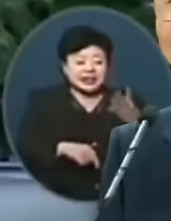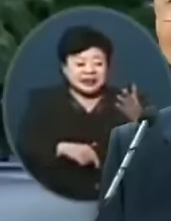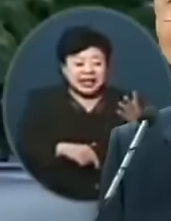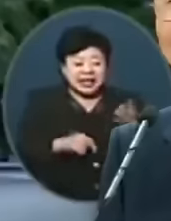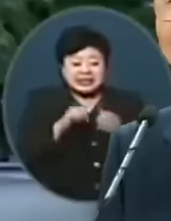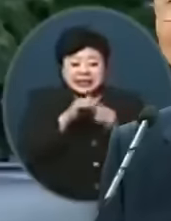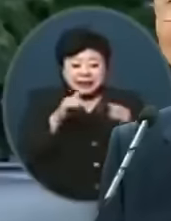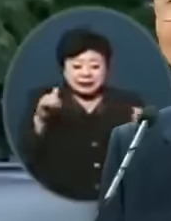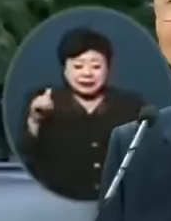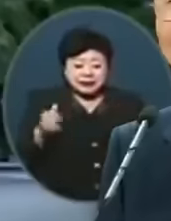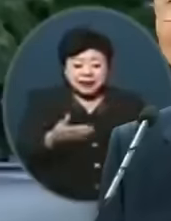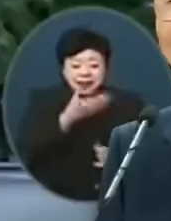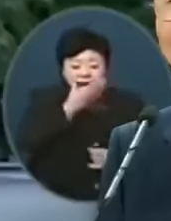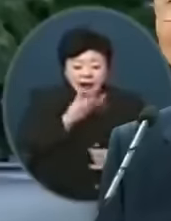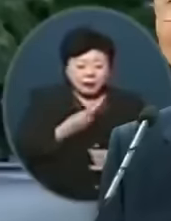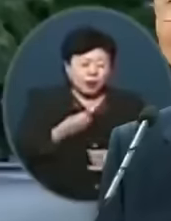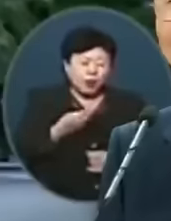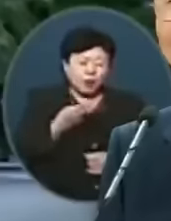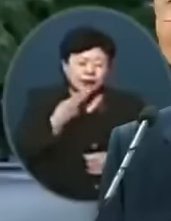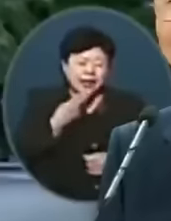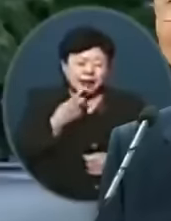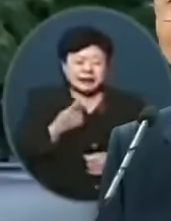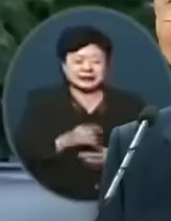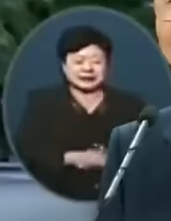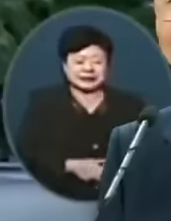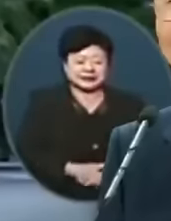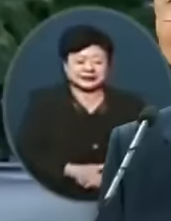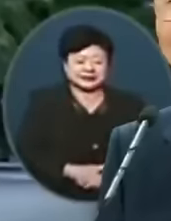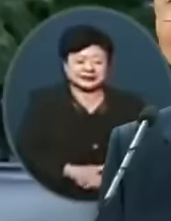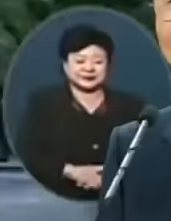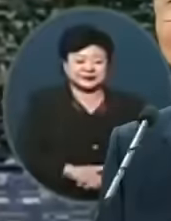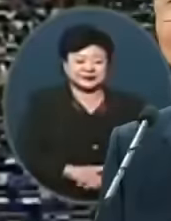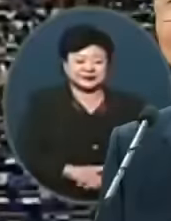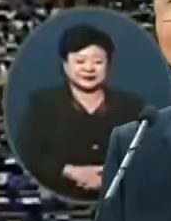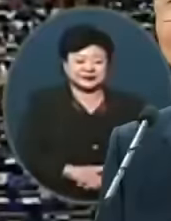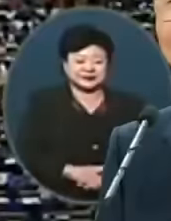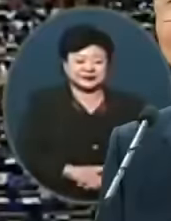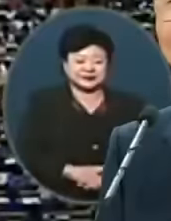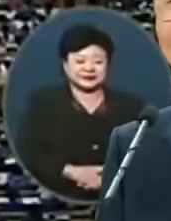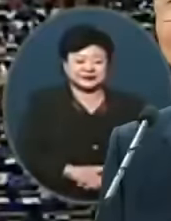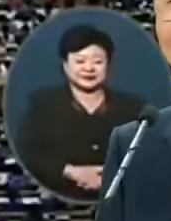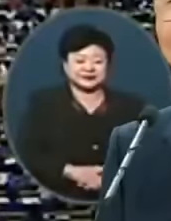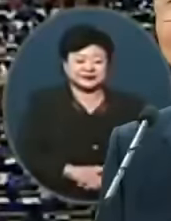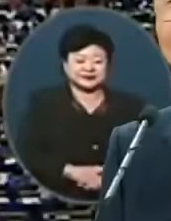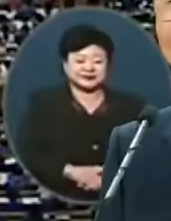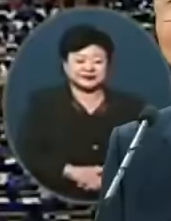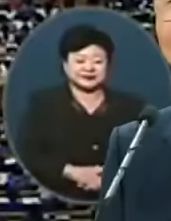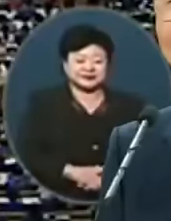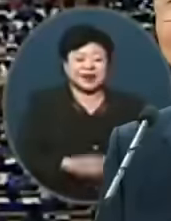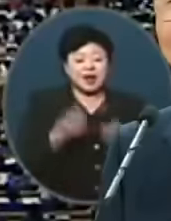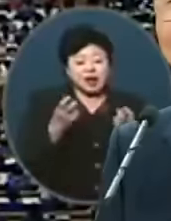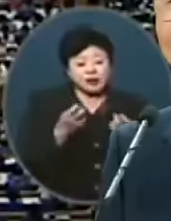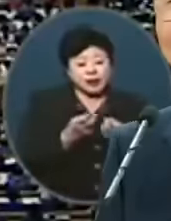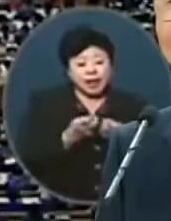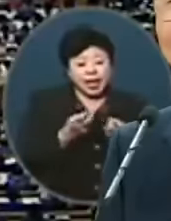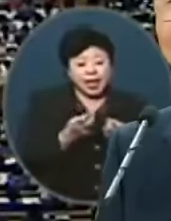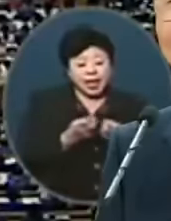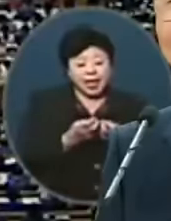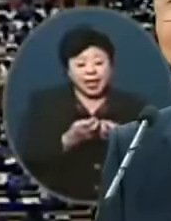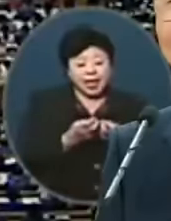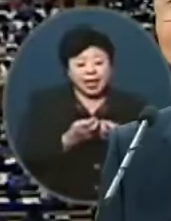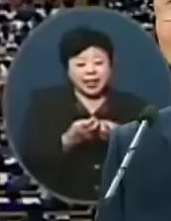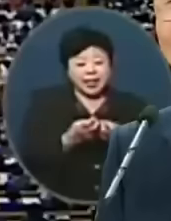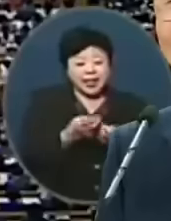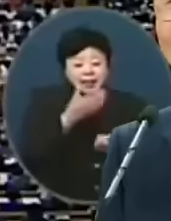4명은 행복을 누리지 못한 채 살아가고 있다는 것입니다. 어떻게 하면